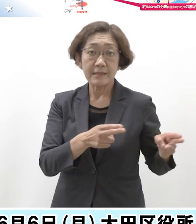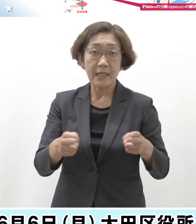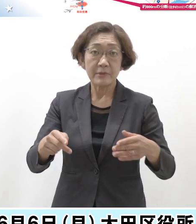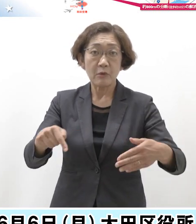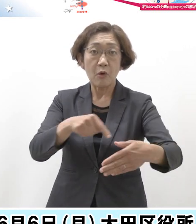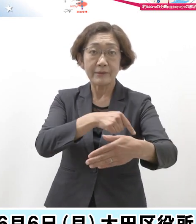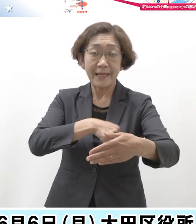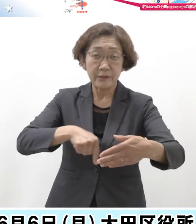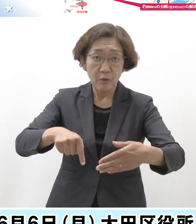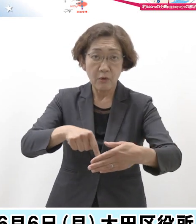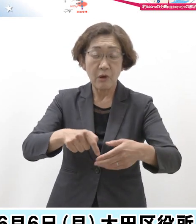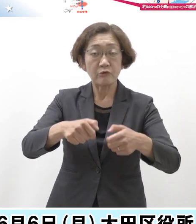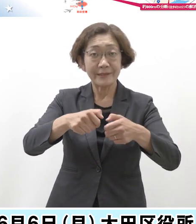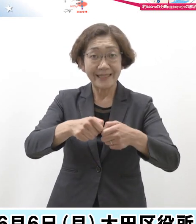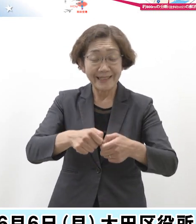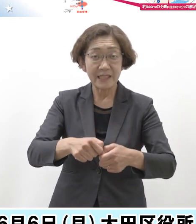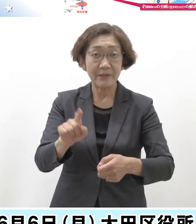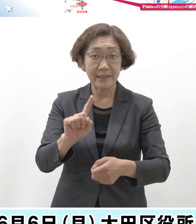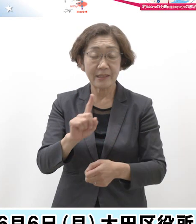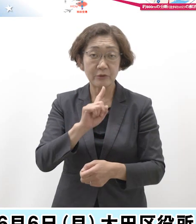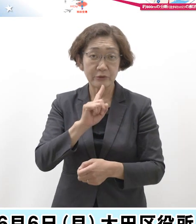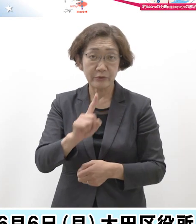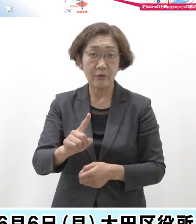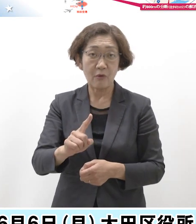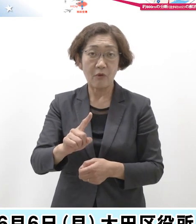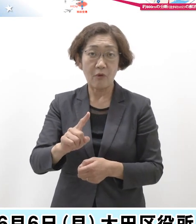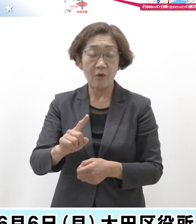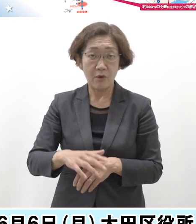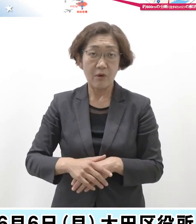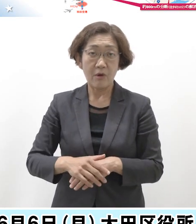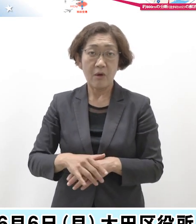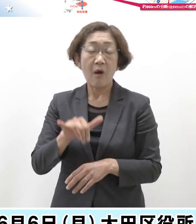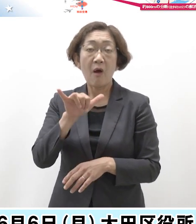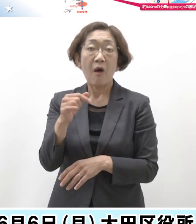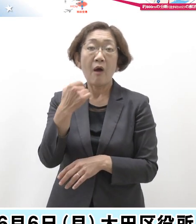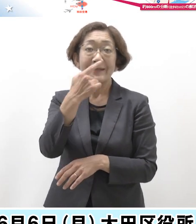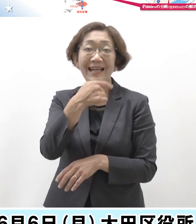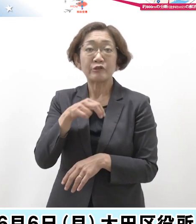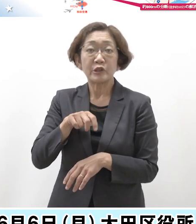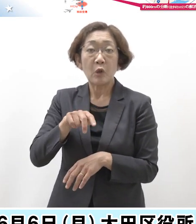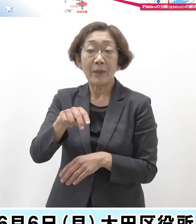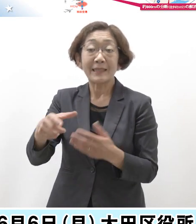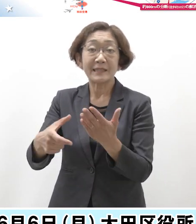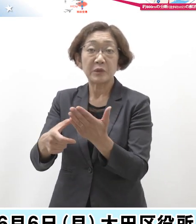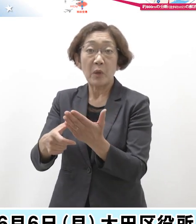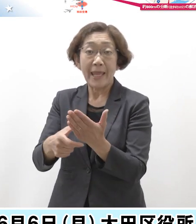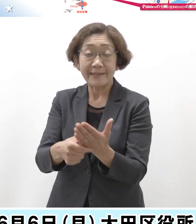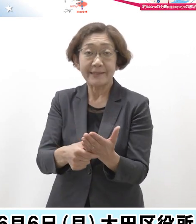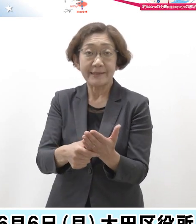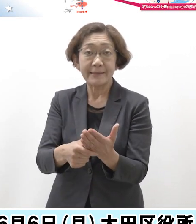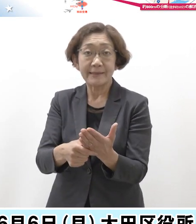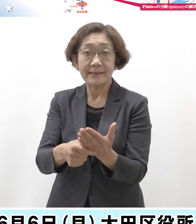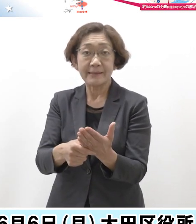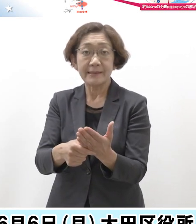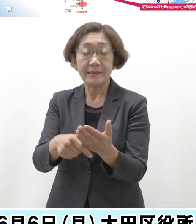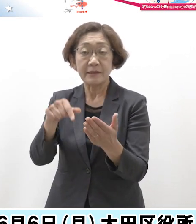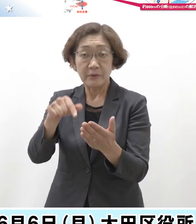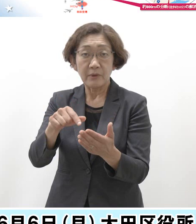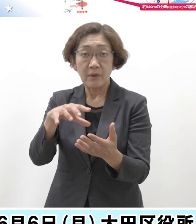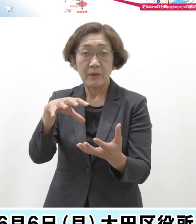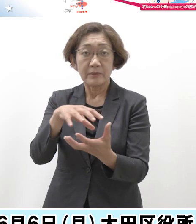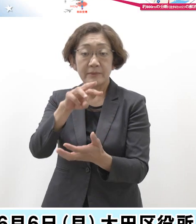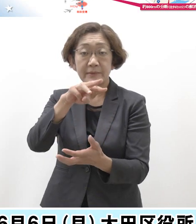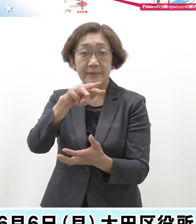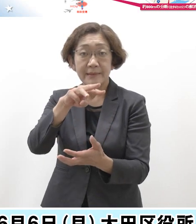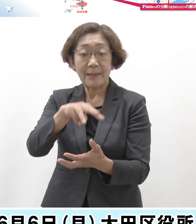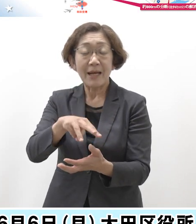、東急多摩川線矢口の渡し駅付近から多摩川線を地下化して、東